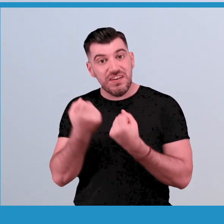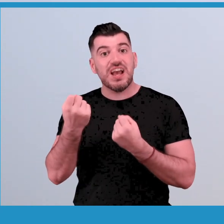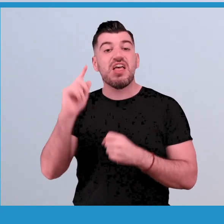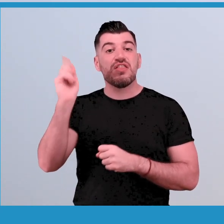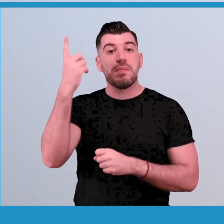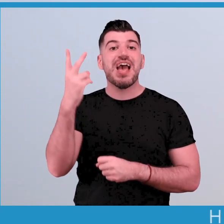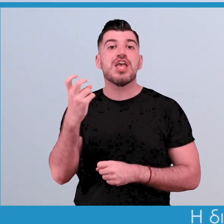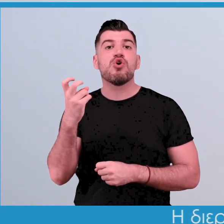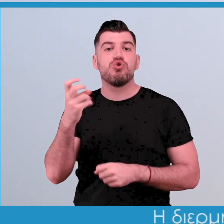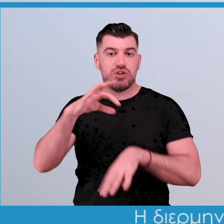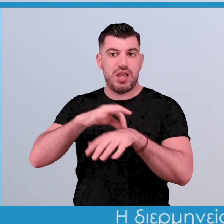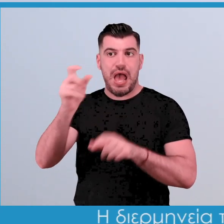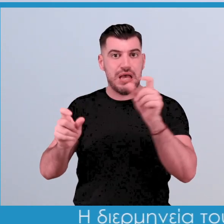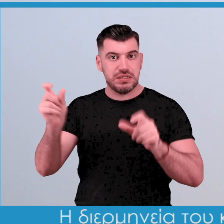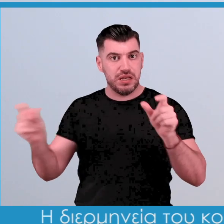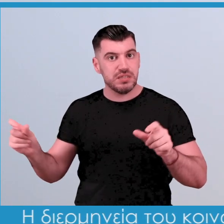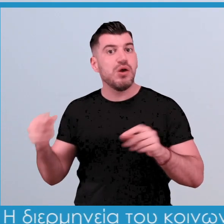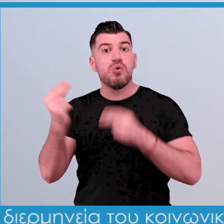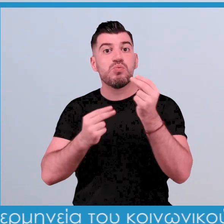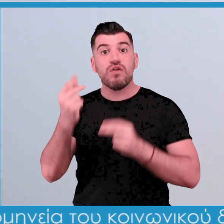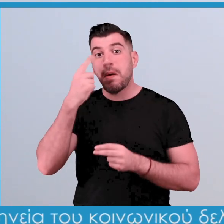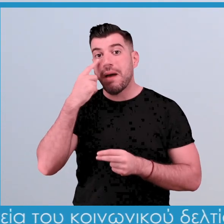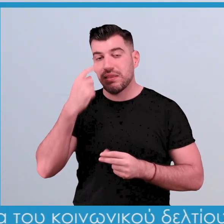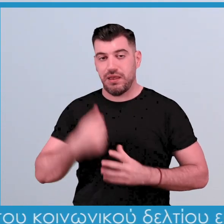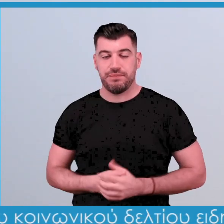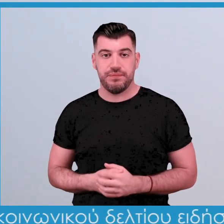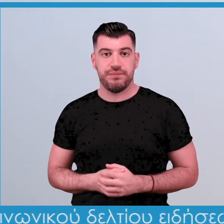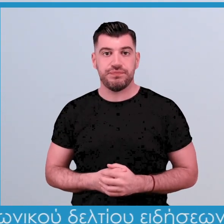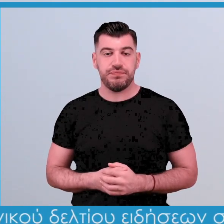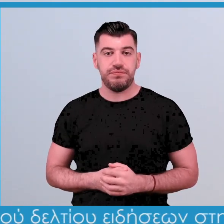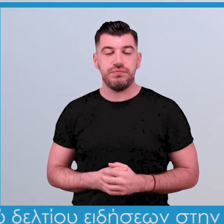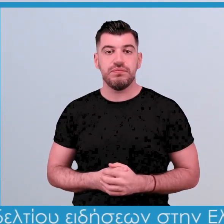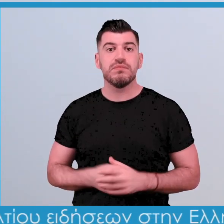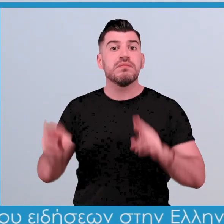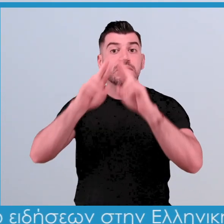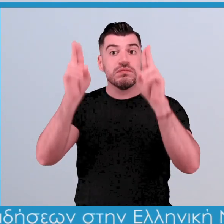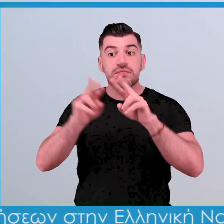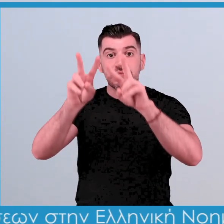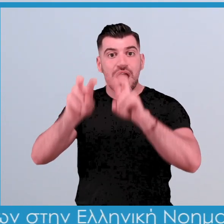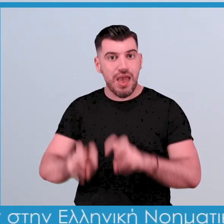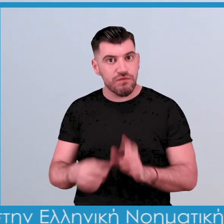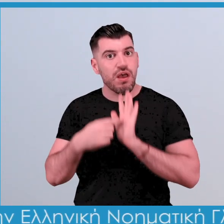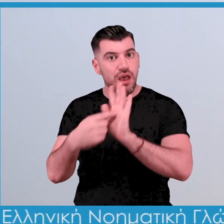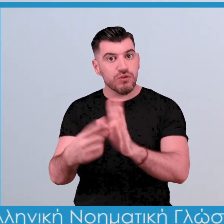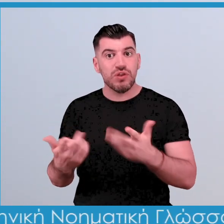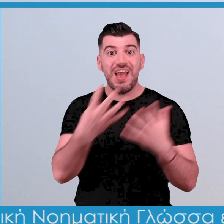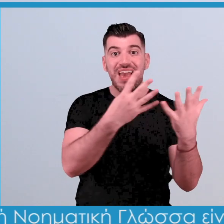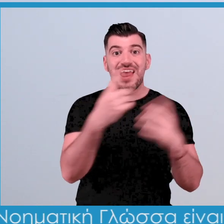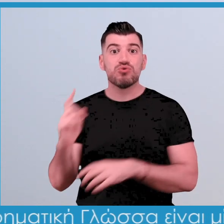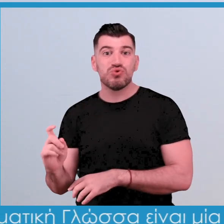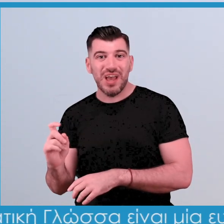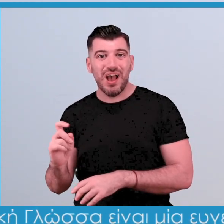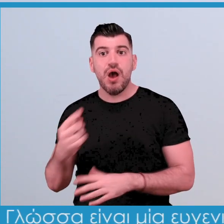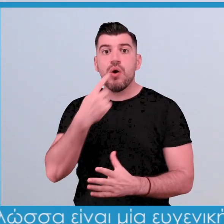ασθενείς με προβλήματα στον κερατοειδή χιτώνα τους. Διεθνής έρευνα έδειξε ότι 9 στους 10 ασθενείς που έχασαν